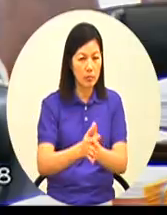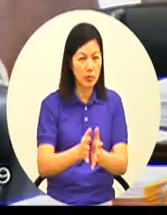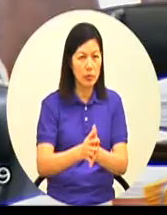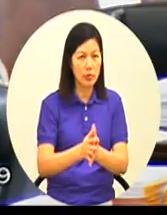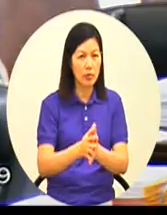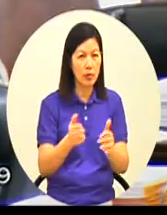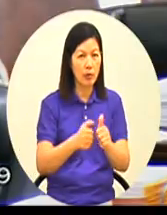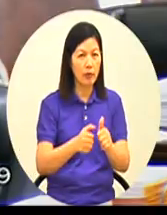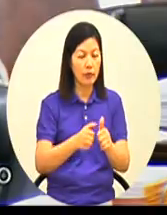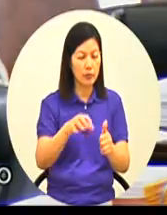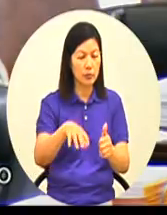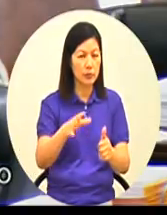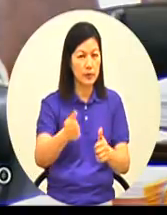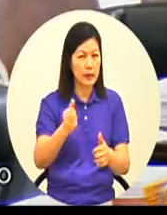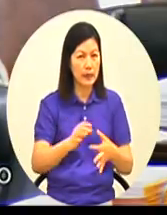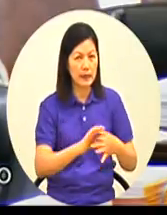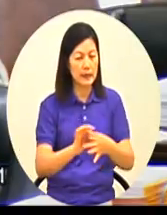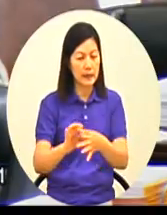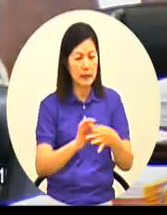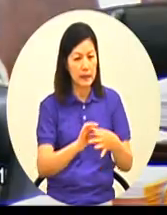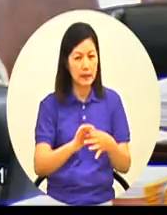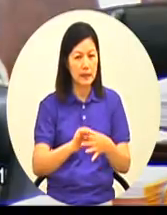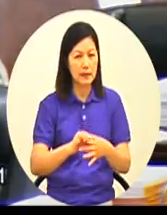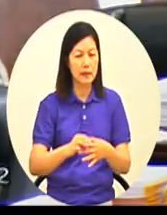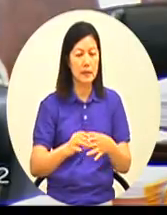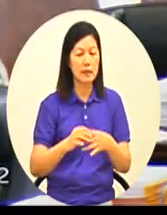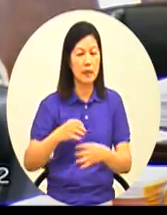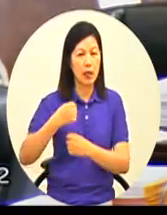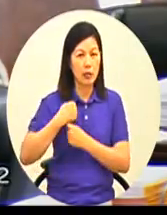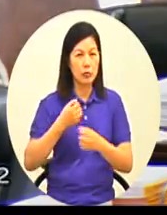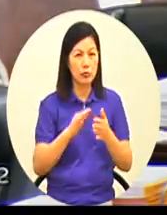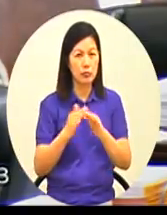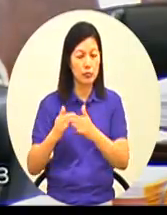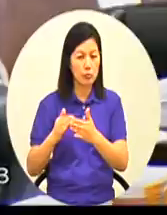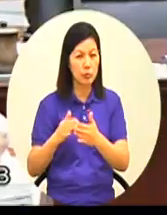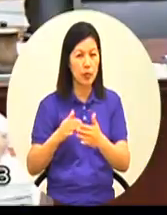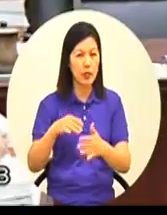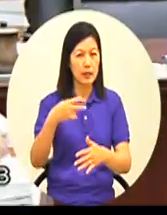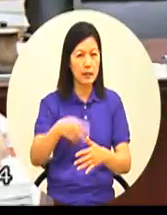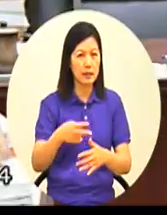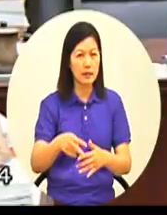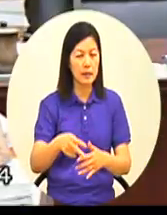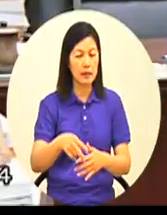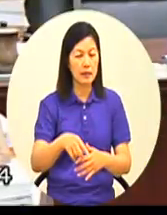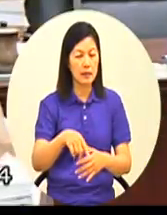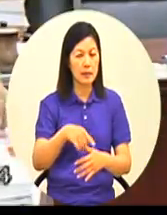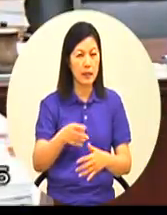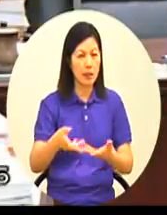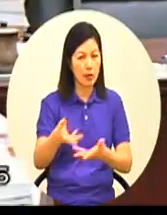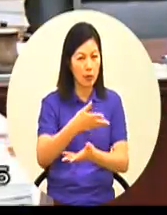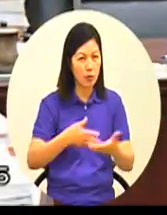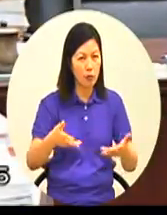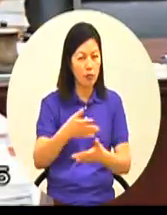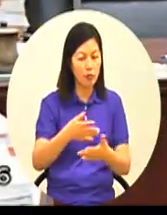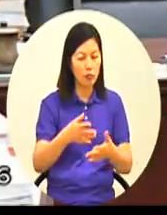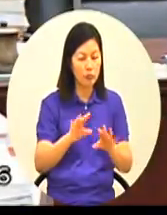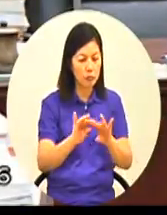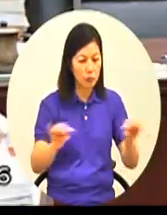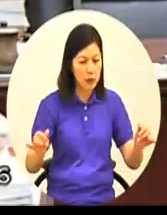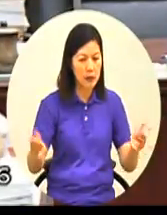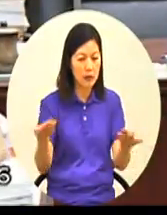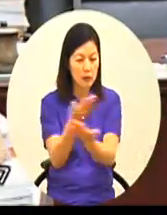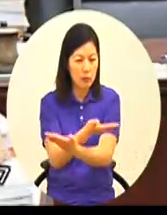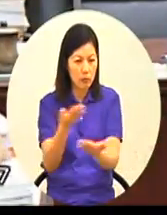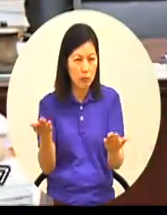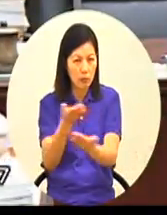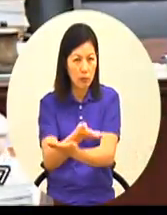长联系的，不只是眷村左营眷村或者是黄埔眷村，沟通在交换土地跟所谓土地的整个